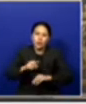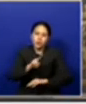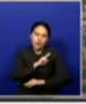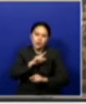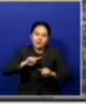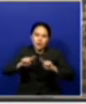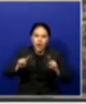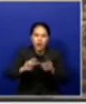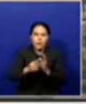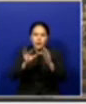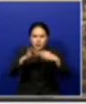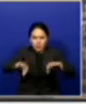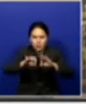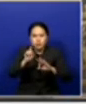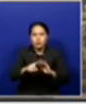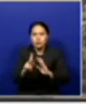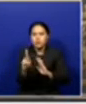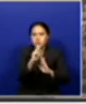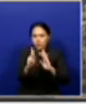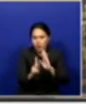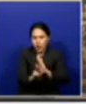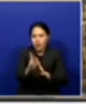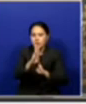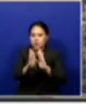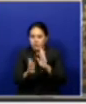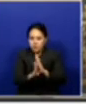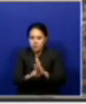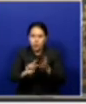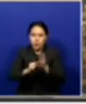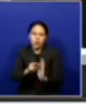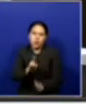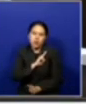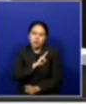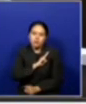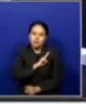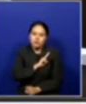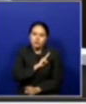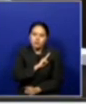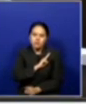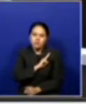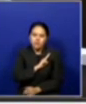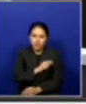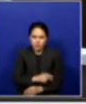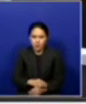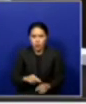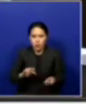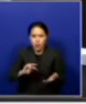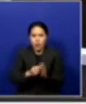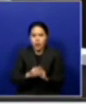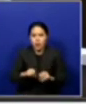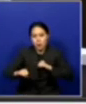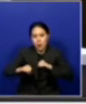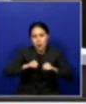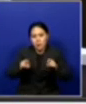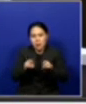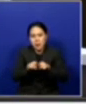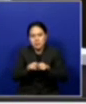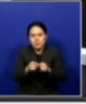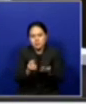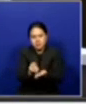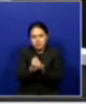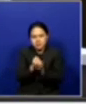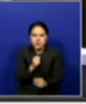ระเบียบแต่เป็นกฎหมายและระเบียบที่ฉันทำเองภาษาทั่วไปวัยรุ่นเขาบอกว่าชงเองกินเองฮะ